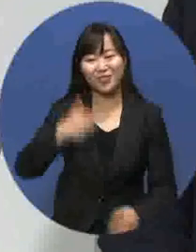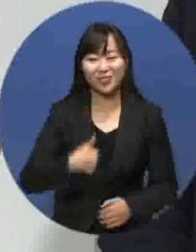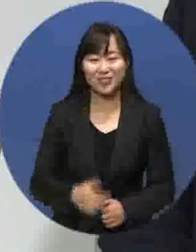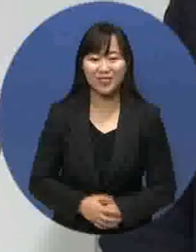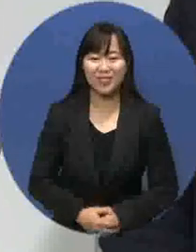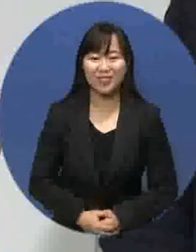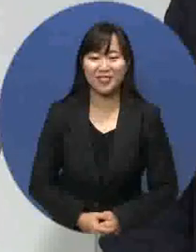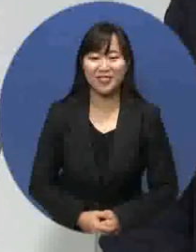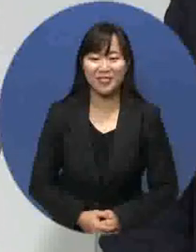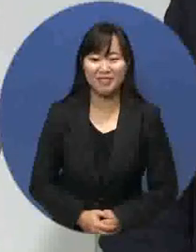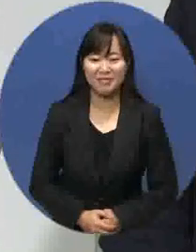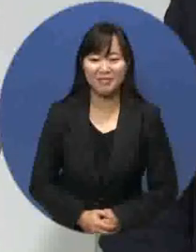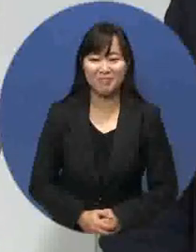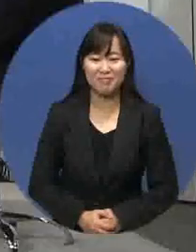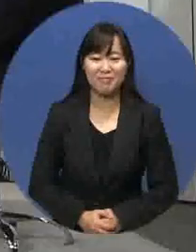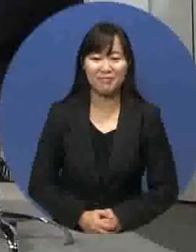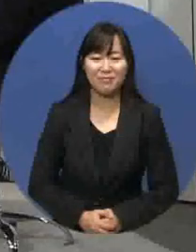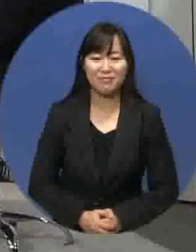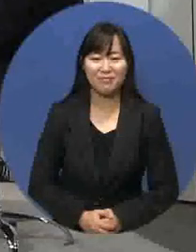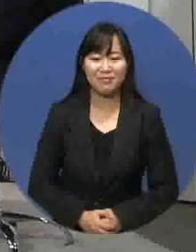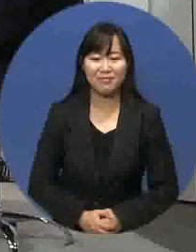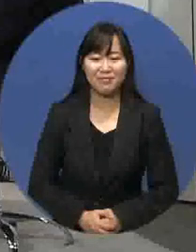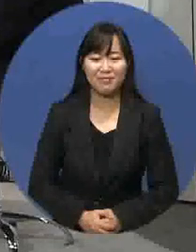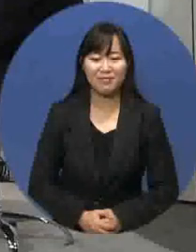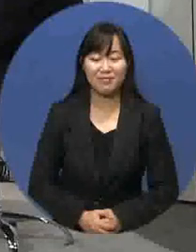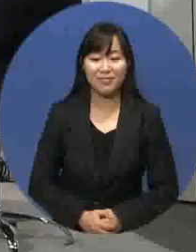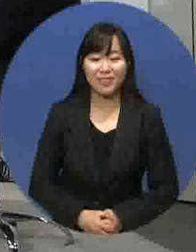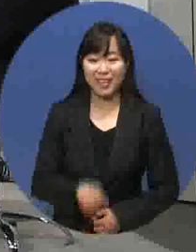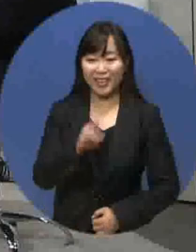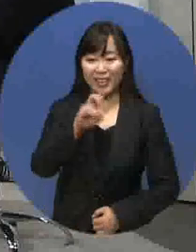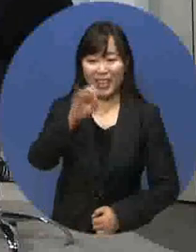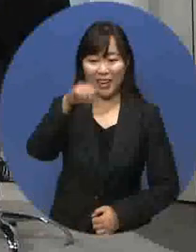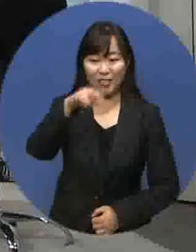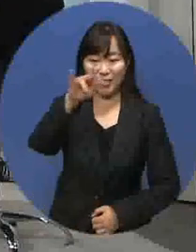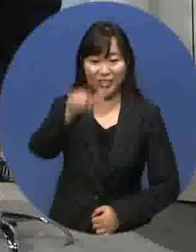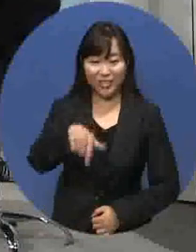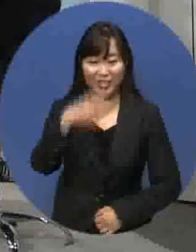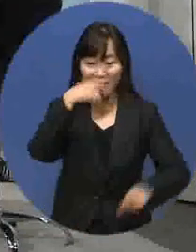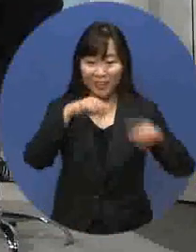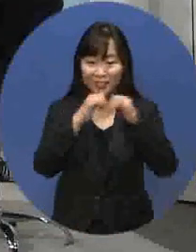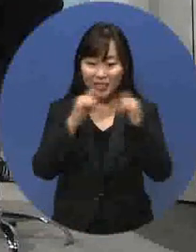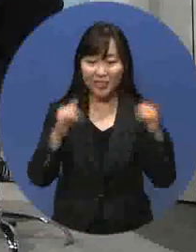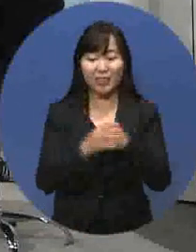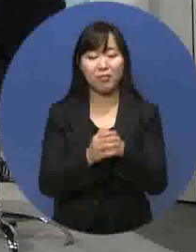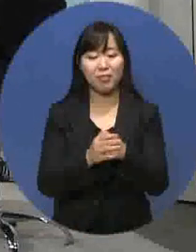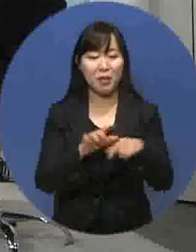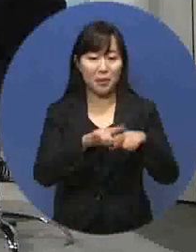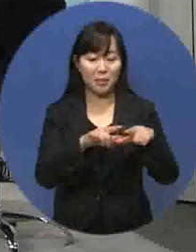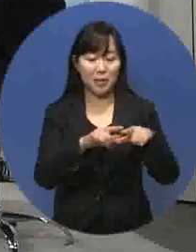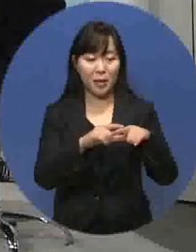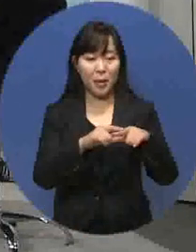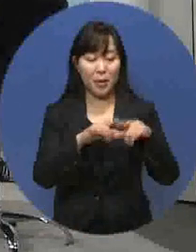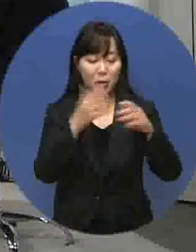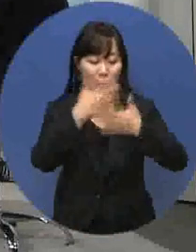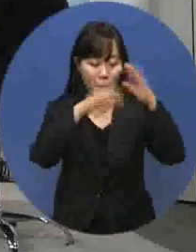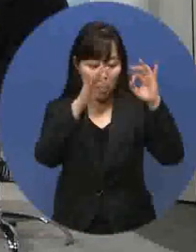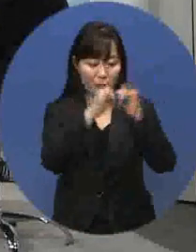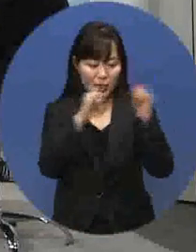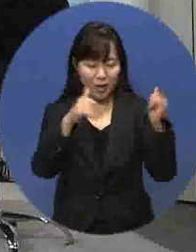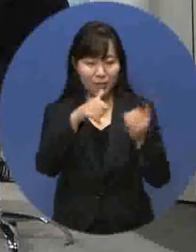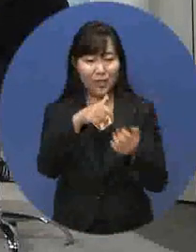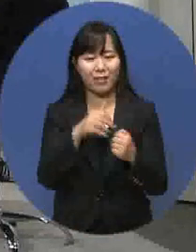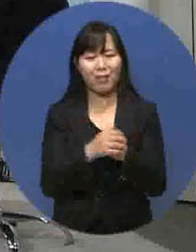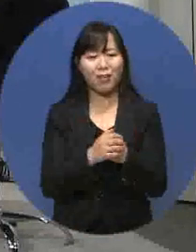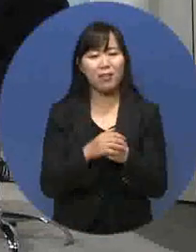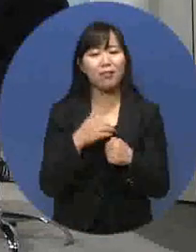꿈을 꿔봅니다. 그래요. 양우석 감독께서는 대중들에게 어떤 감독으로